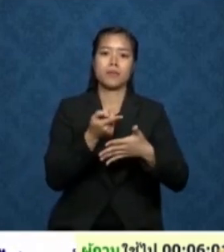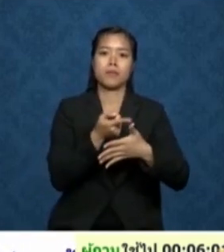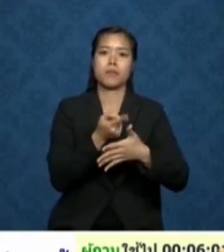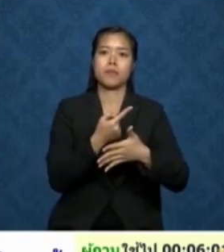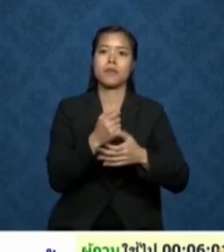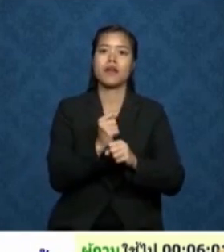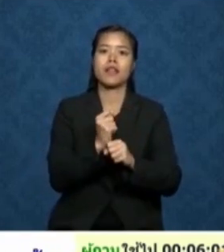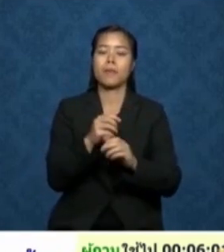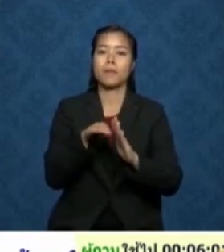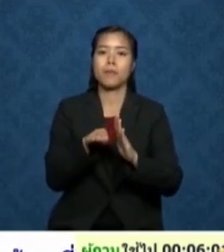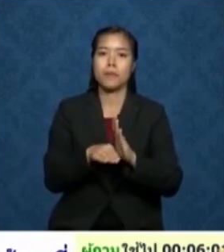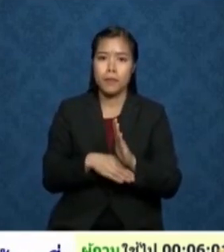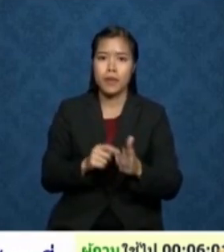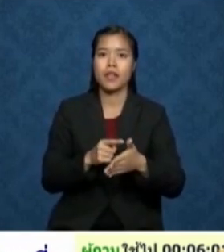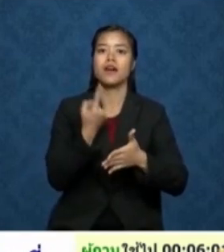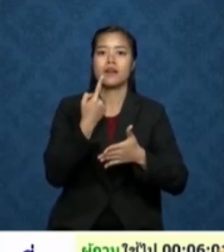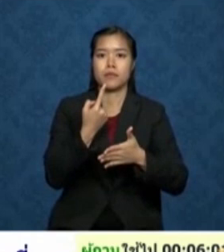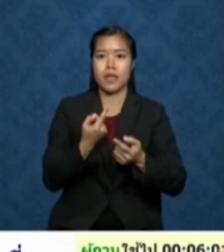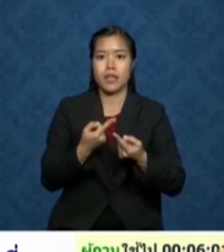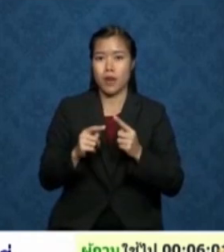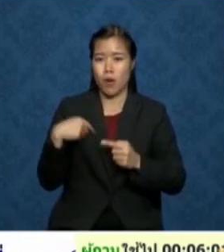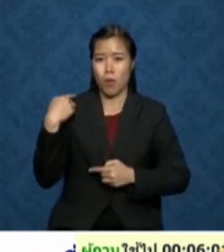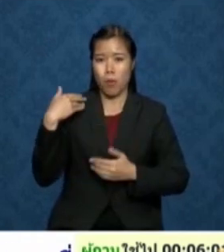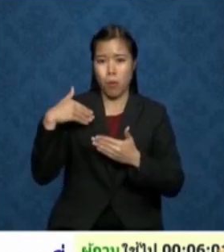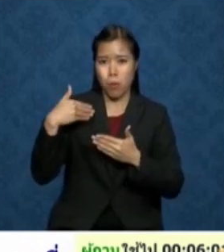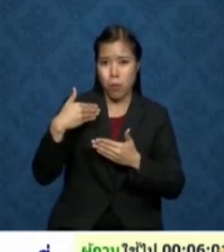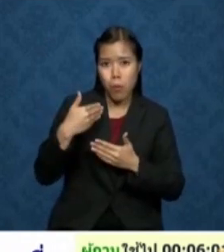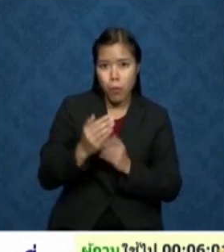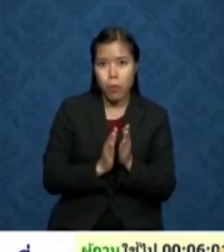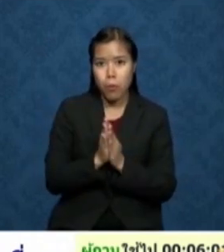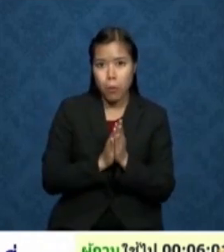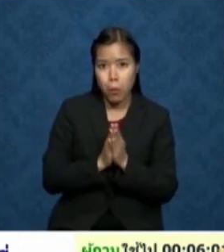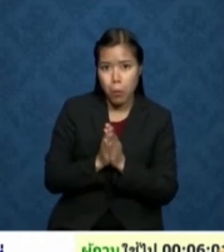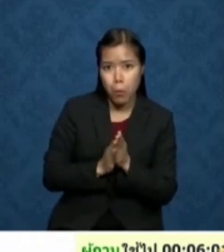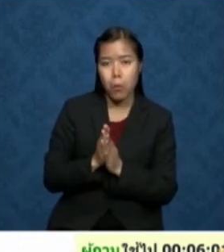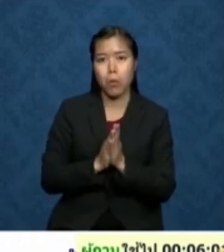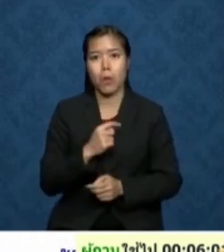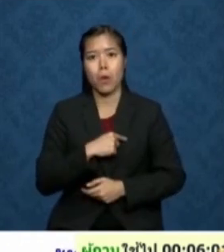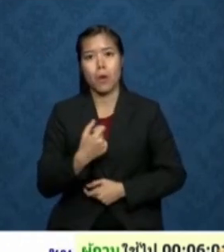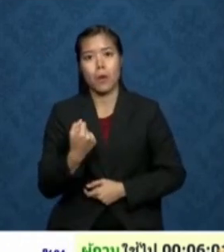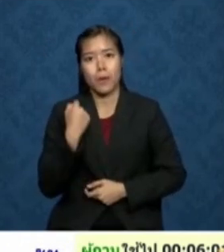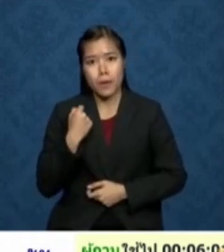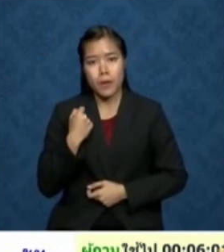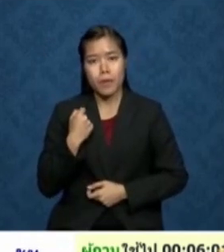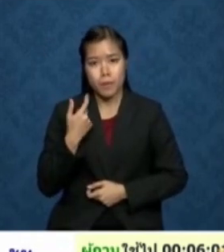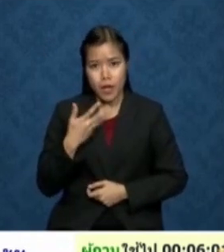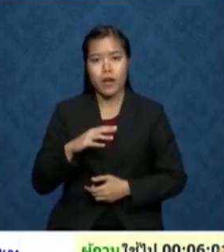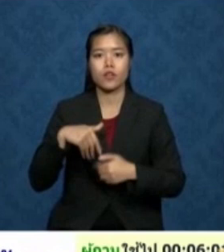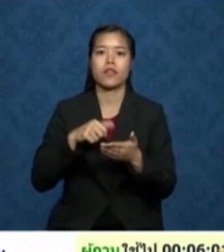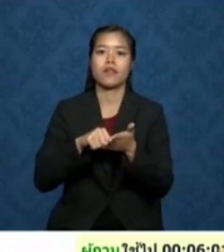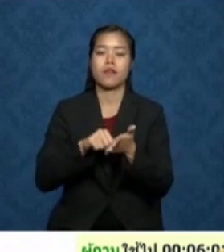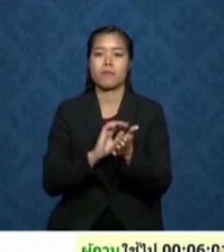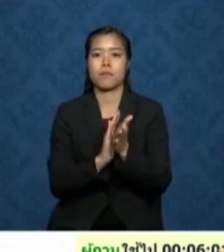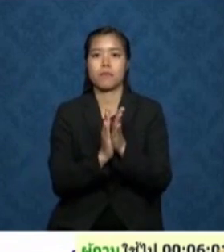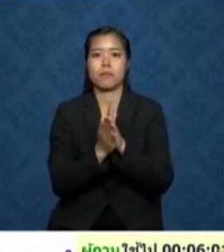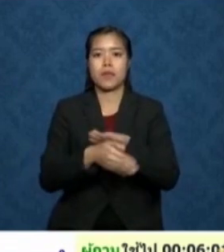การแตหลัจากการที่กระบวนการต่นการดูแลเข้มข้นและเข้มอดมากขึ้ก็ส่ต่าง ก็ปรับเข้ามัดอยู่ใ